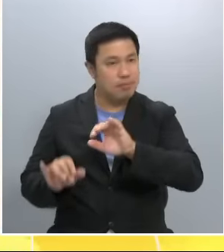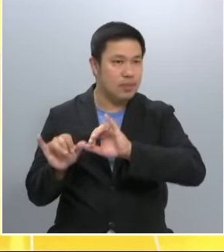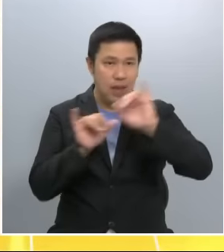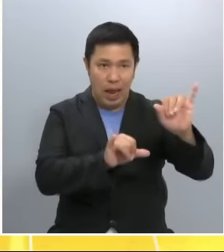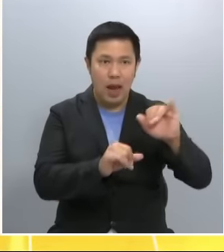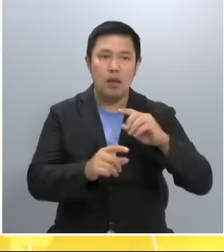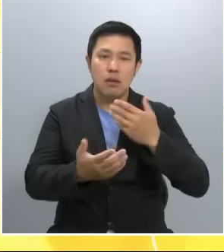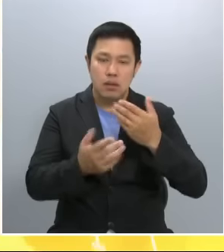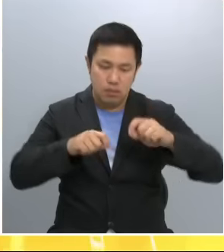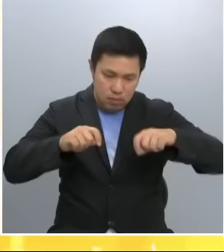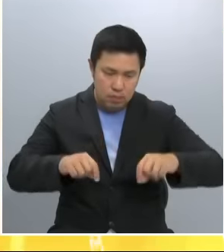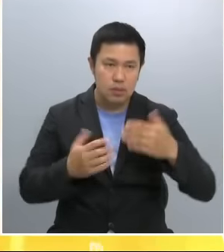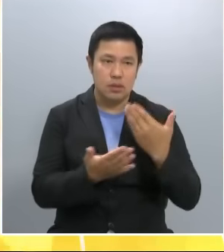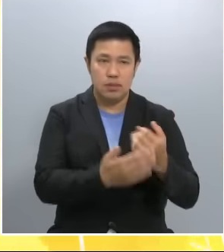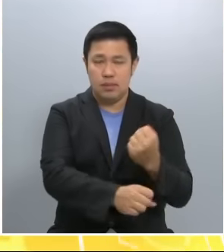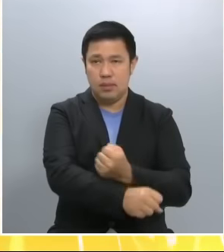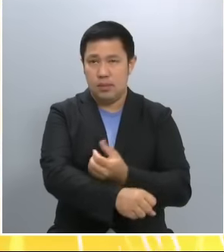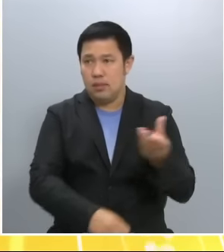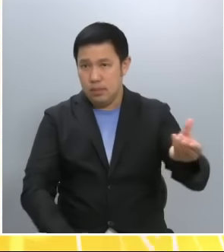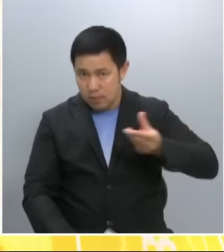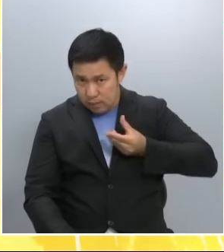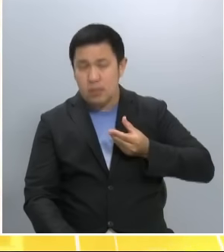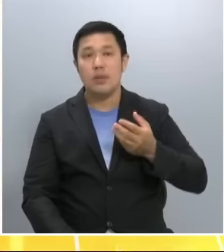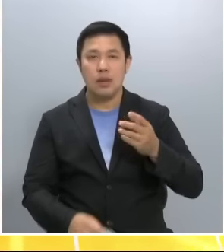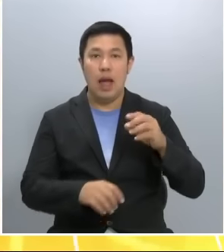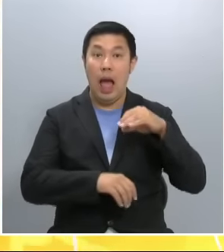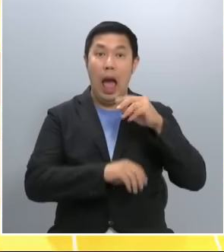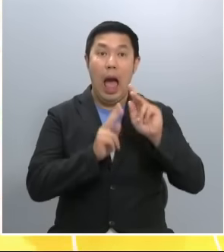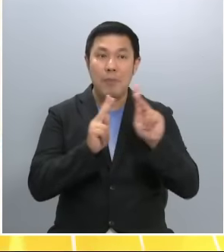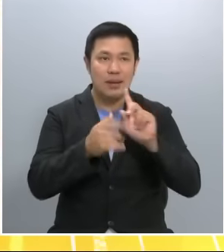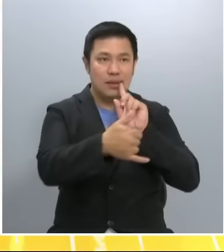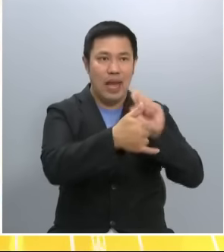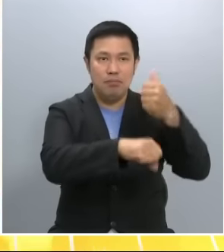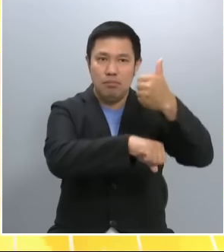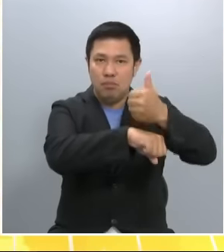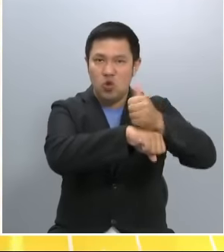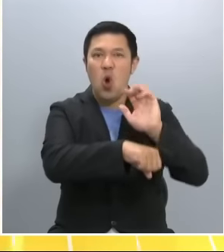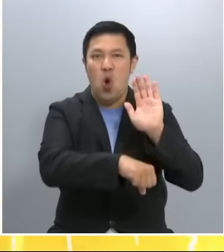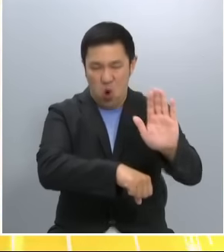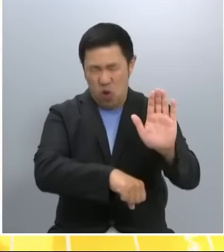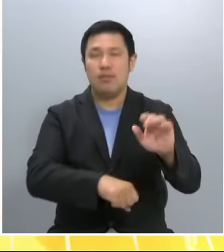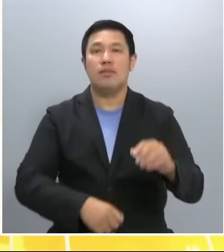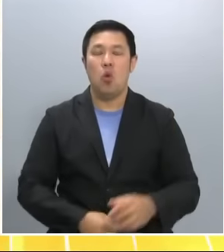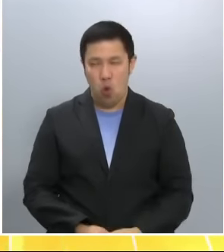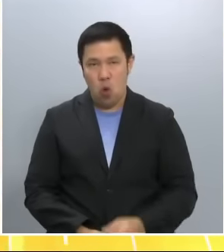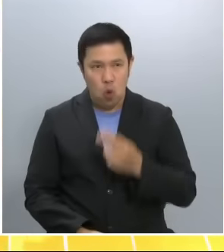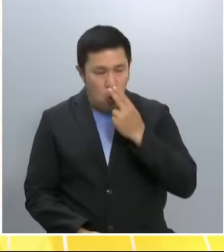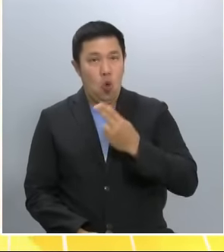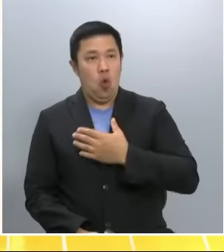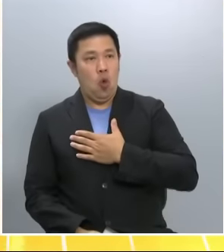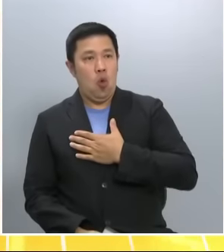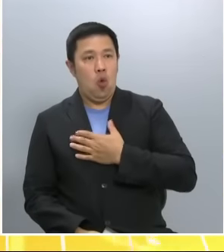มอบเงินเยียวยาและตั้งกรมการสอบผู้บังคับหน่วยเดี๋ยวเราตามความคืมหน้ากันต่อเรื่องนี้ก็น่าตกใจ